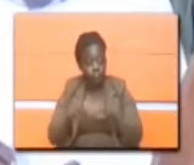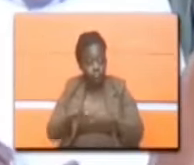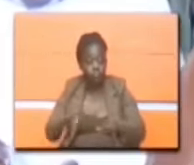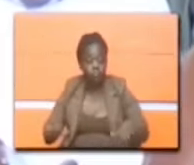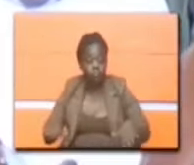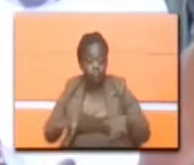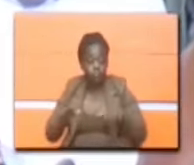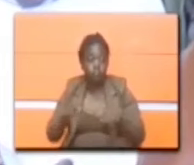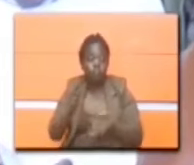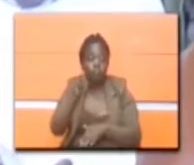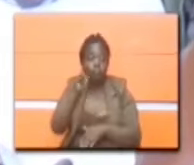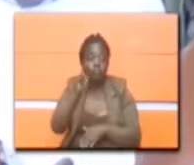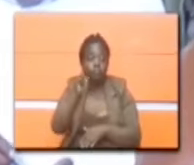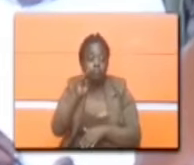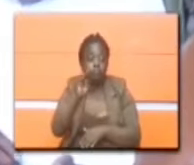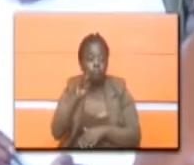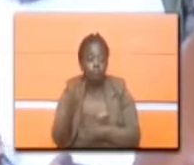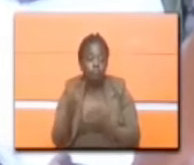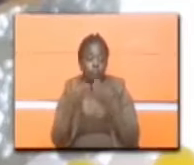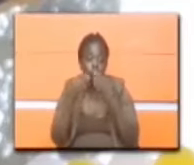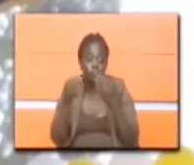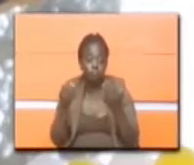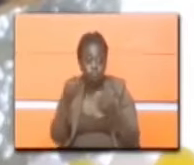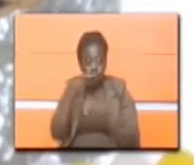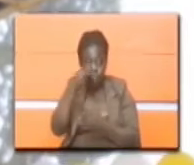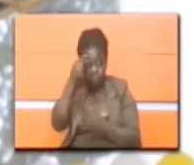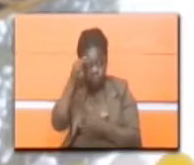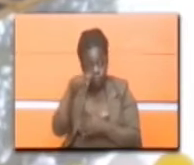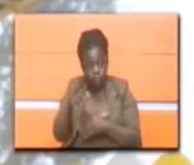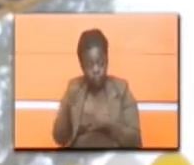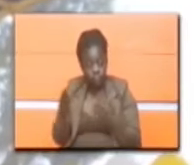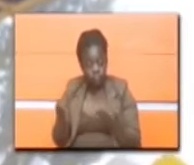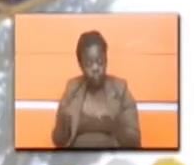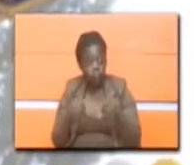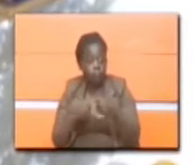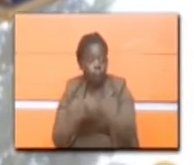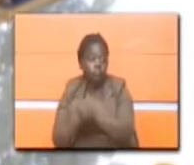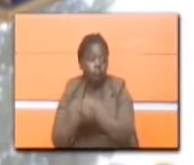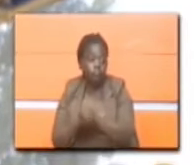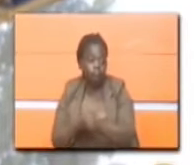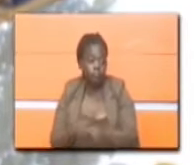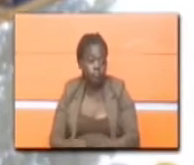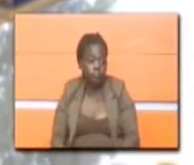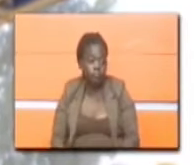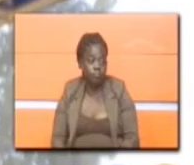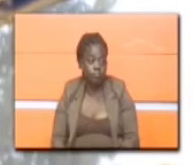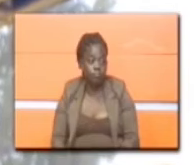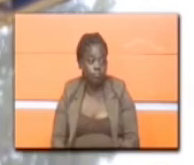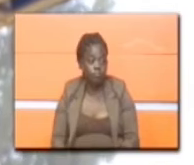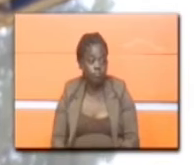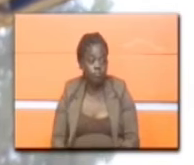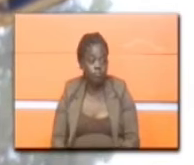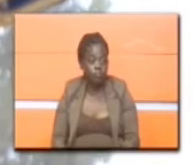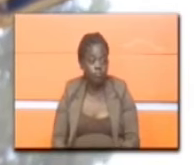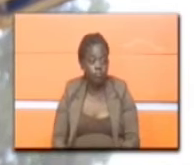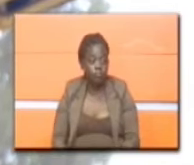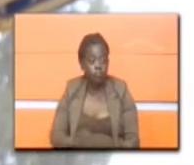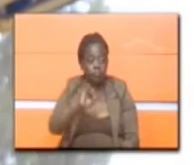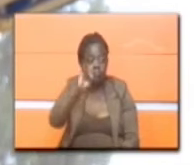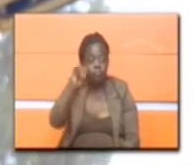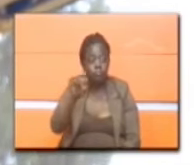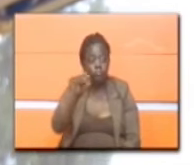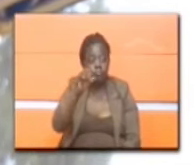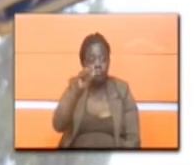Dubai n'asiima abazadde olw'obuwagizi. The case in point is of St. Peter Jeremiah P6